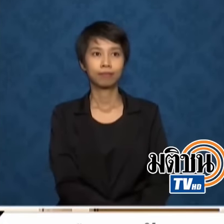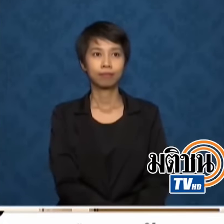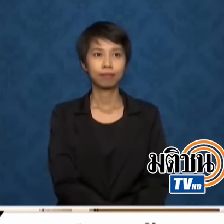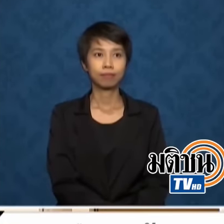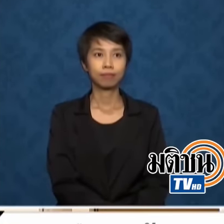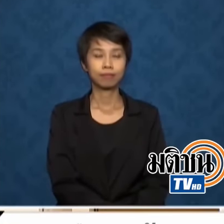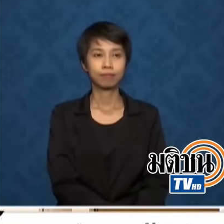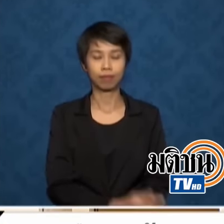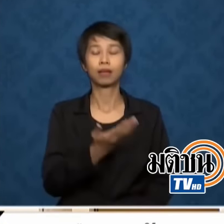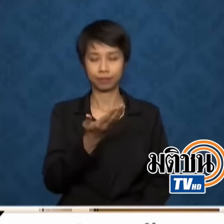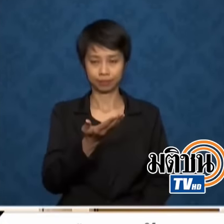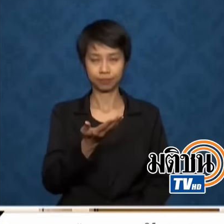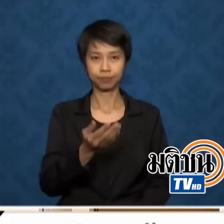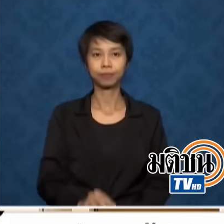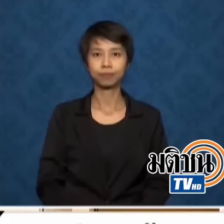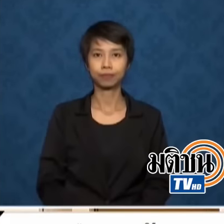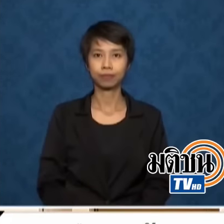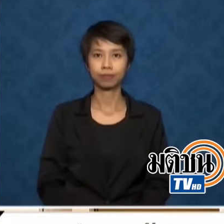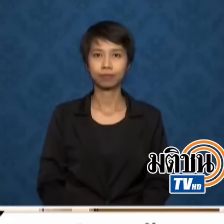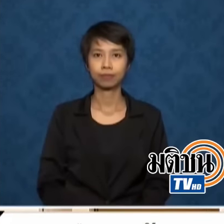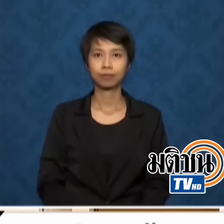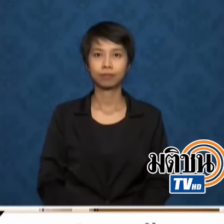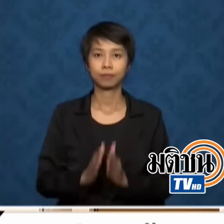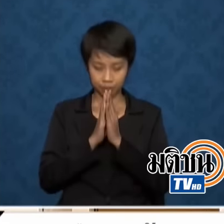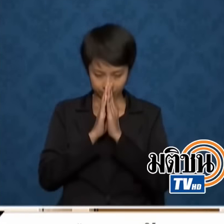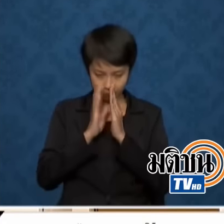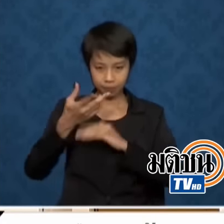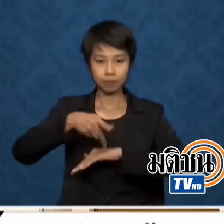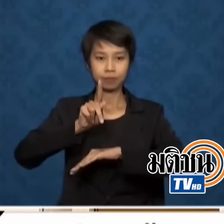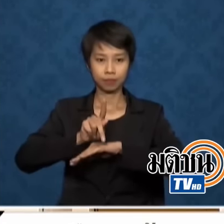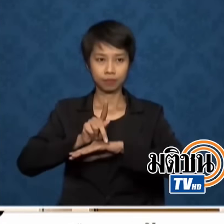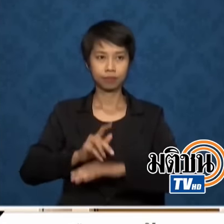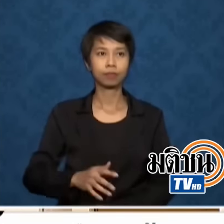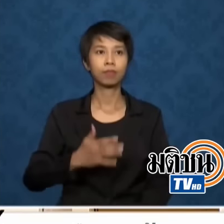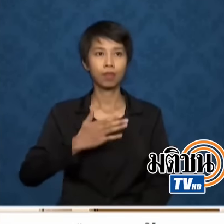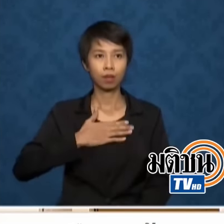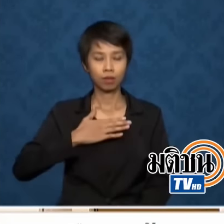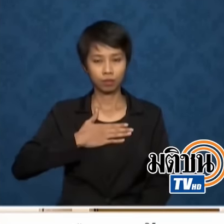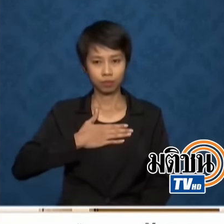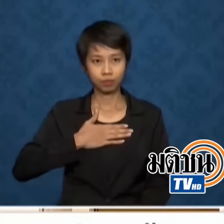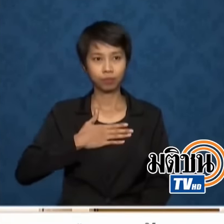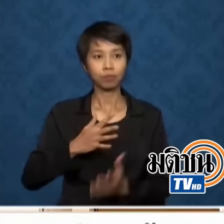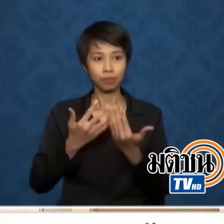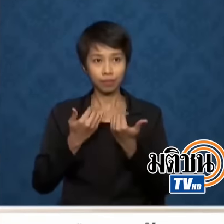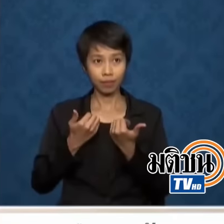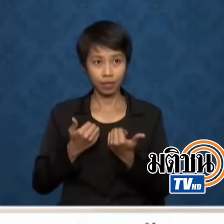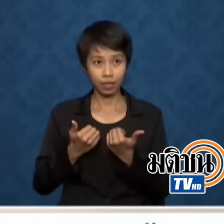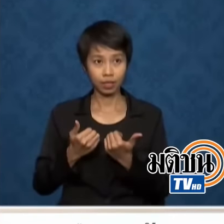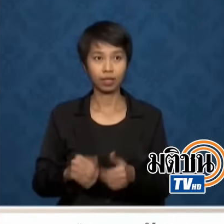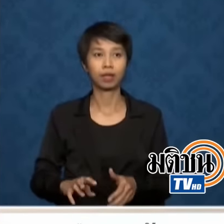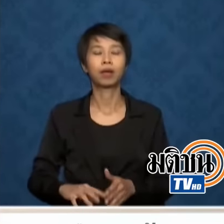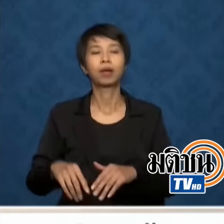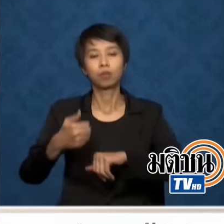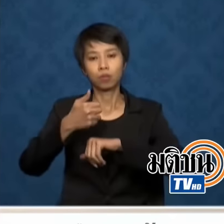เอาเชิญครับ ท่านประธานที่เคารพกระผมจุลพันธ์อมรวิวัฒน์รัฐมนตรีช่วยว่าการกระทรวงการคลังนะ